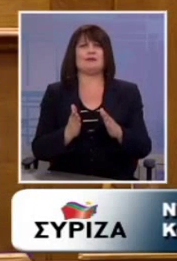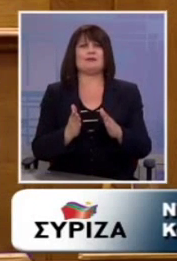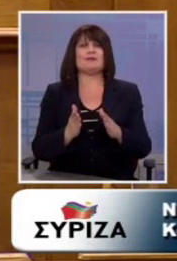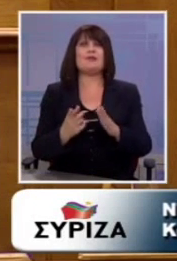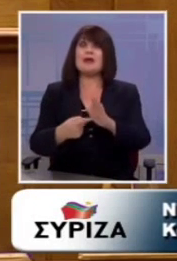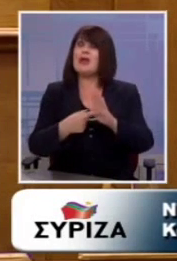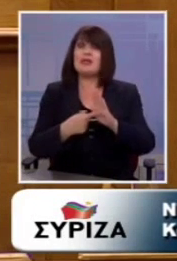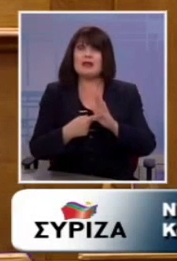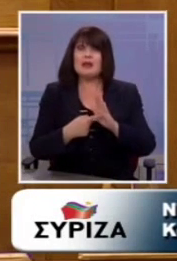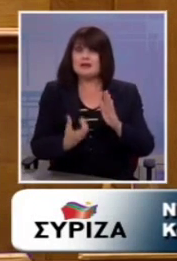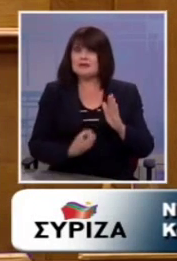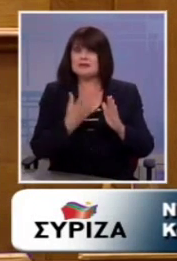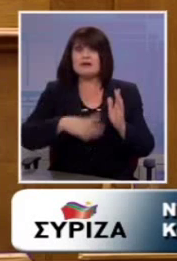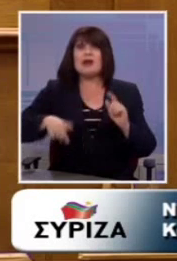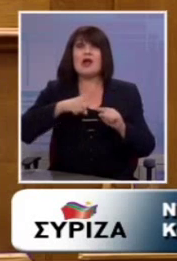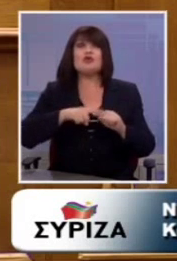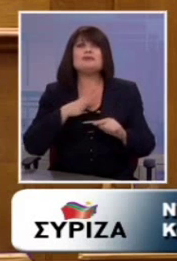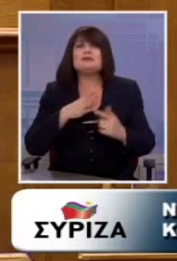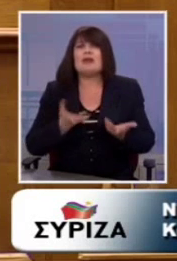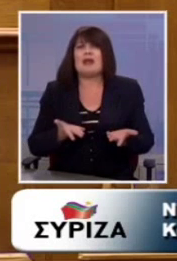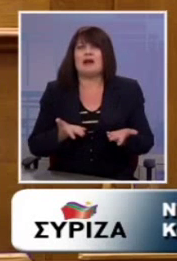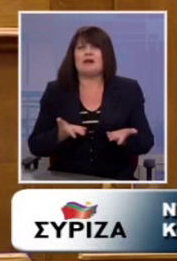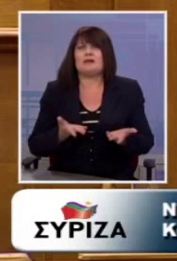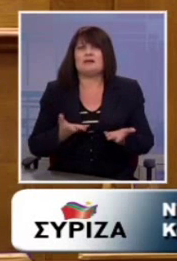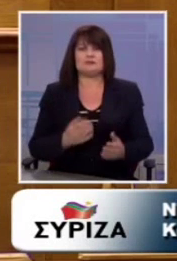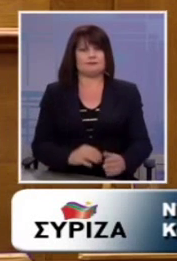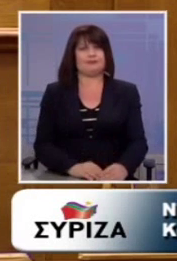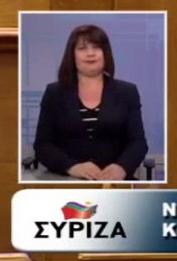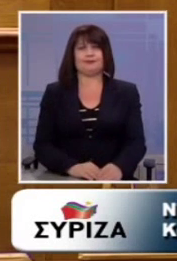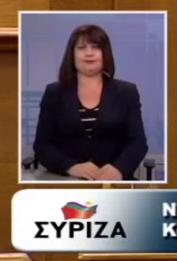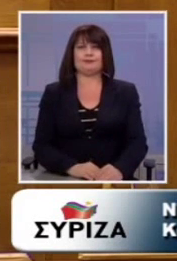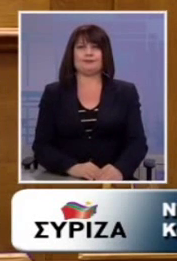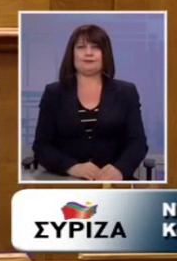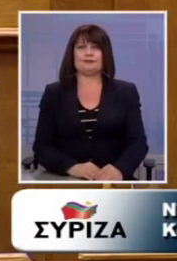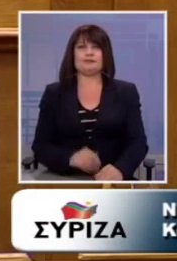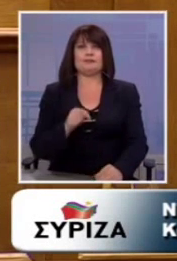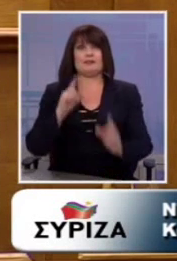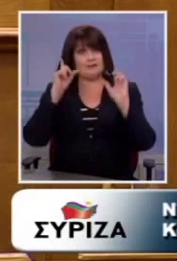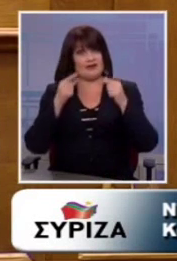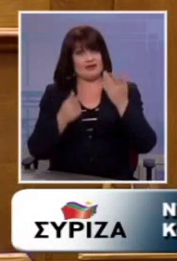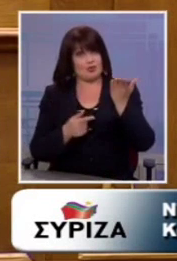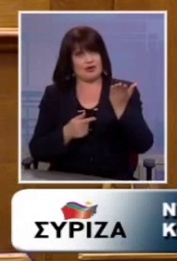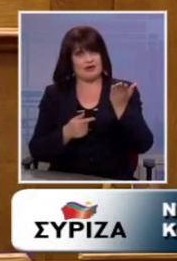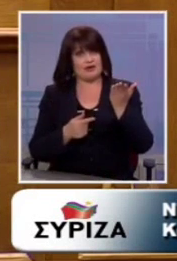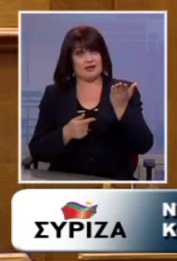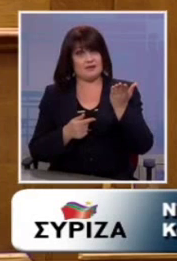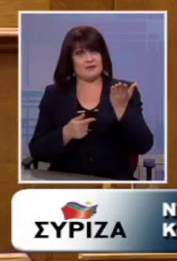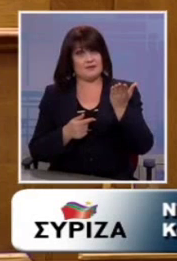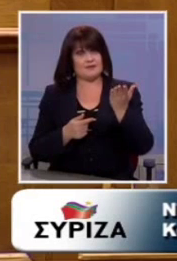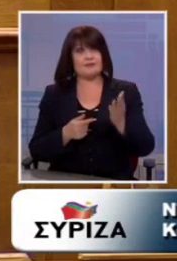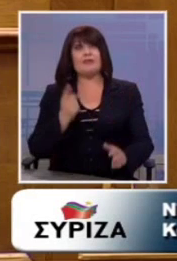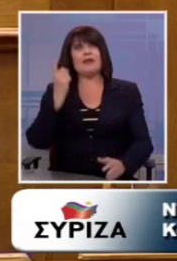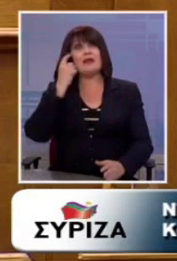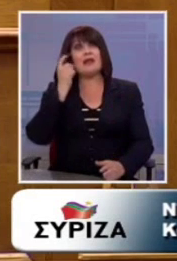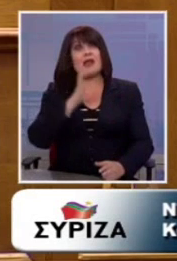έκφραση της λαϊκής βούλησης. Είναι αυτό δημοκρατία? Είναι αυτό αντίληψη για την